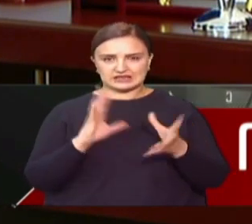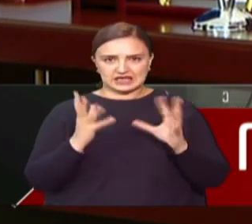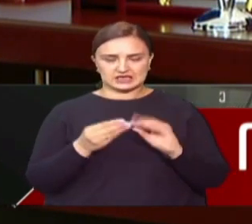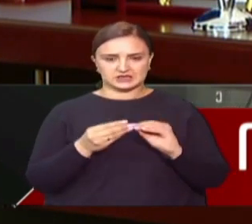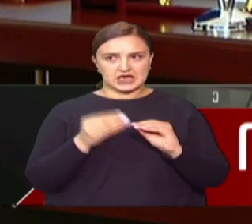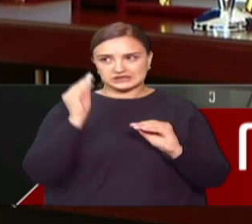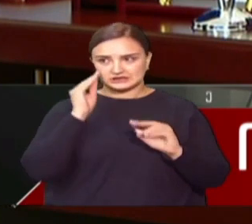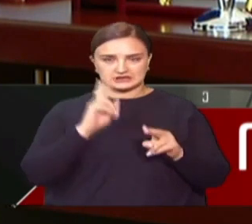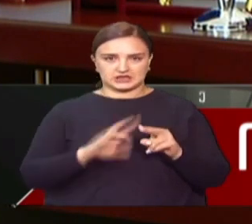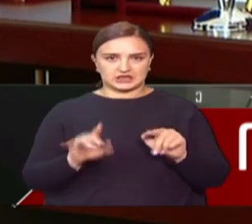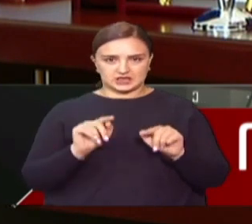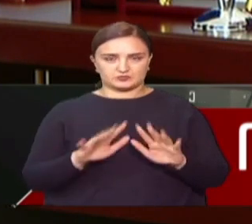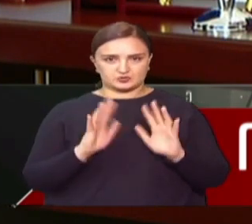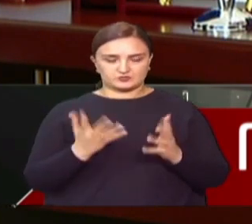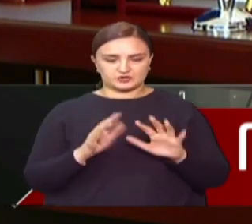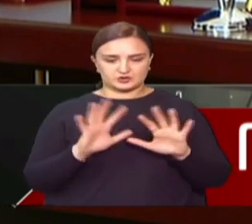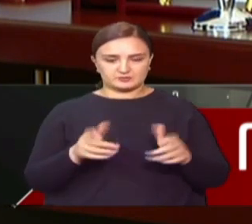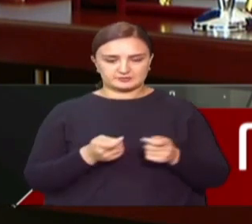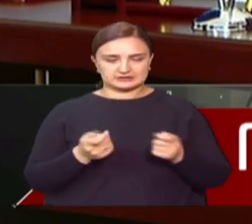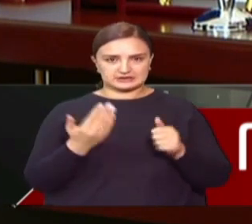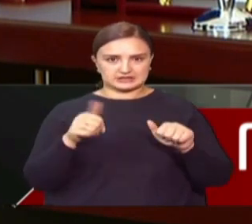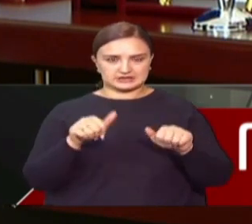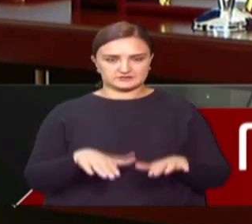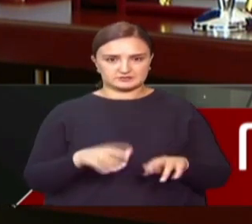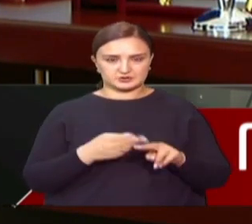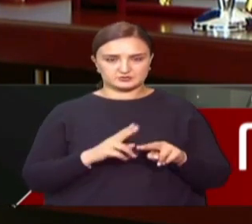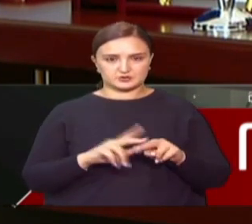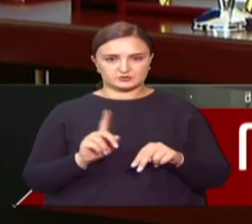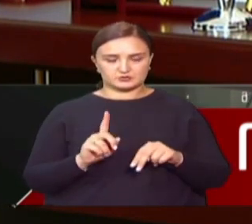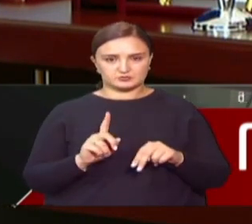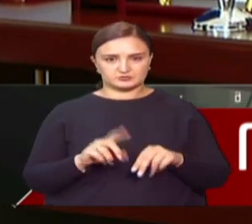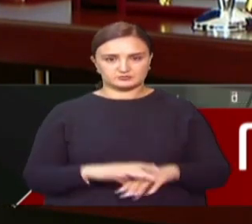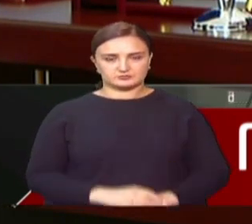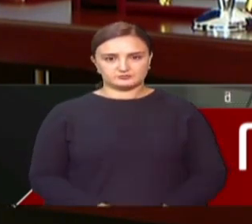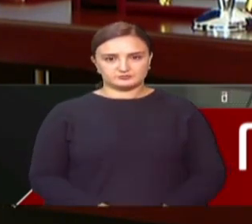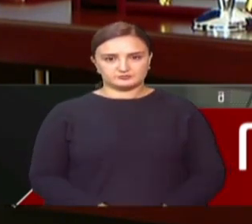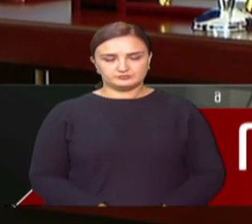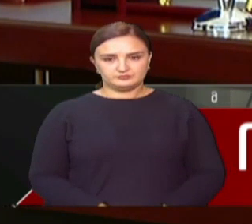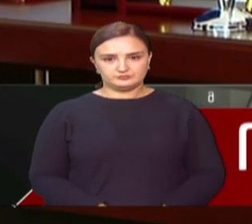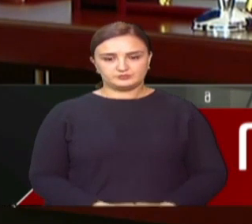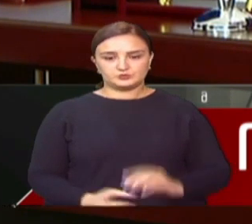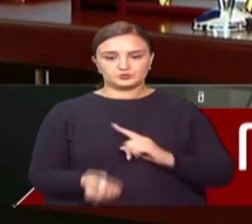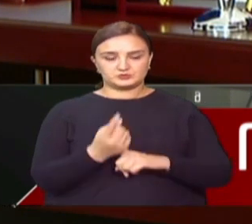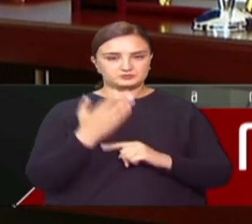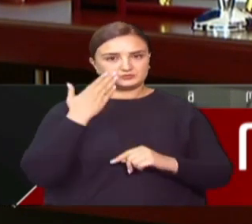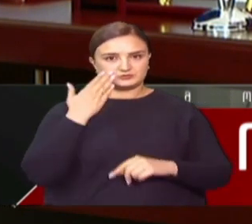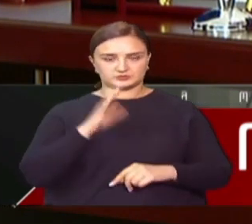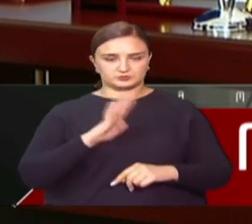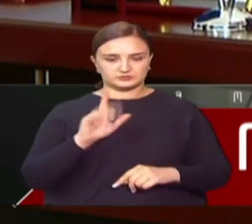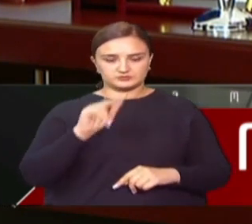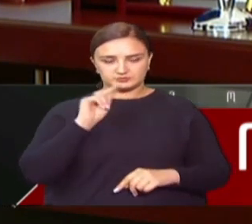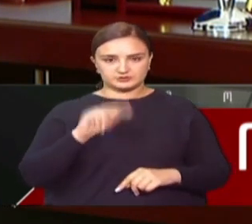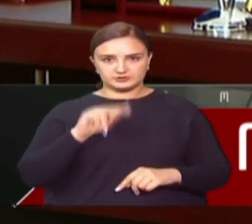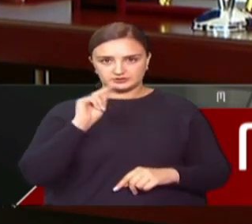ლოგიკა დაიკარგა ამ შემთხვევაში პრეზიდენტის გადაწყვეტილებაში, იმიტომ რომ თურმე არ აღმოჩნდა მართალი ის ბრალდებები,